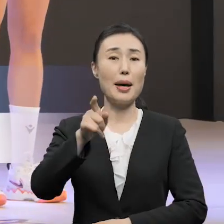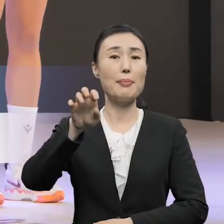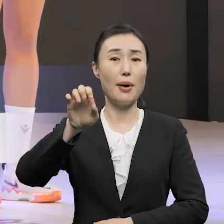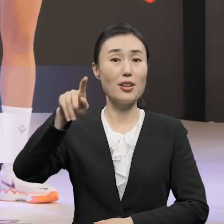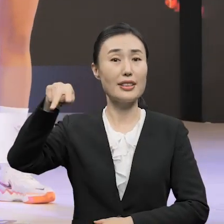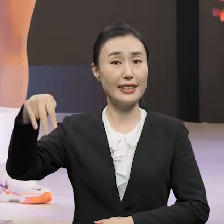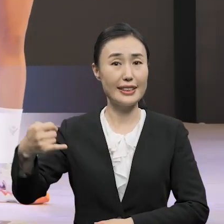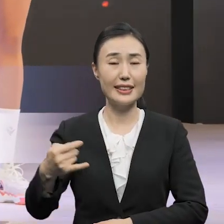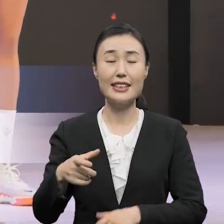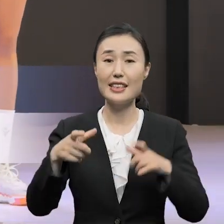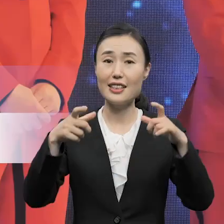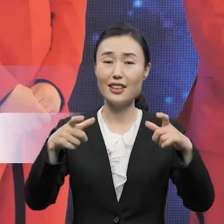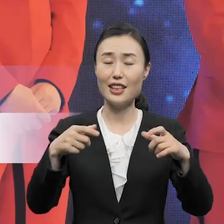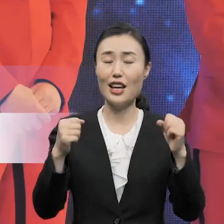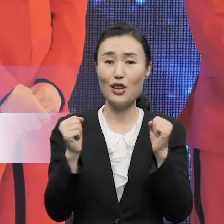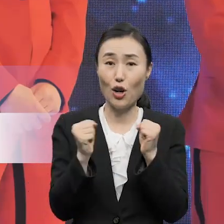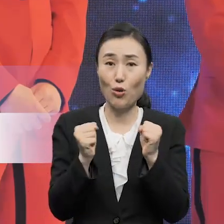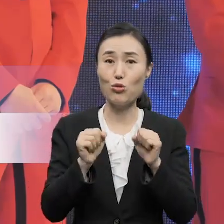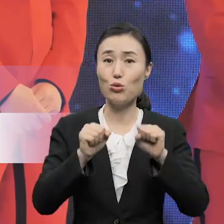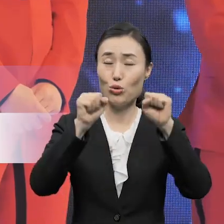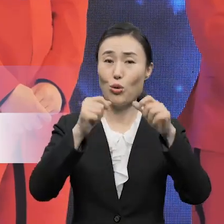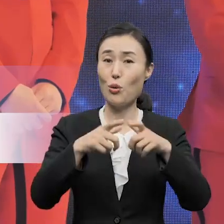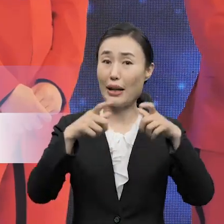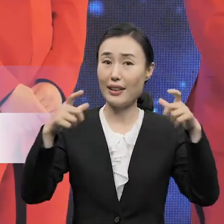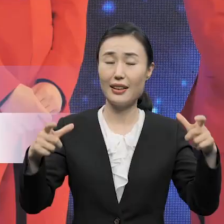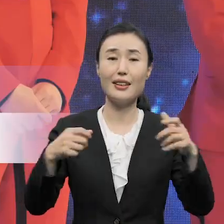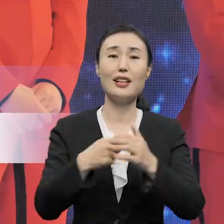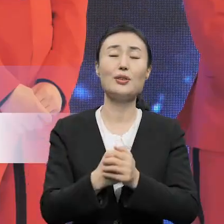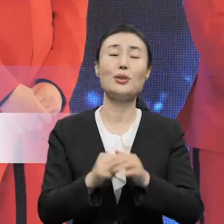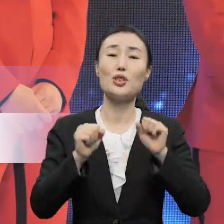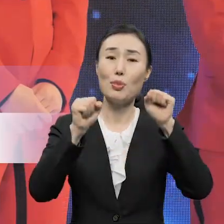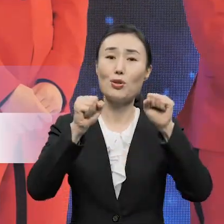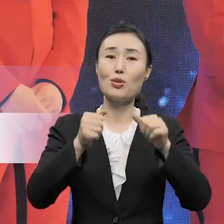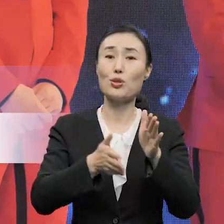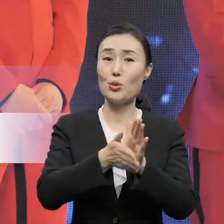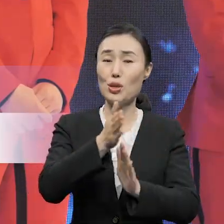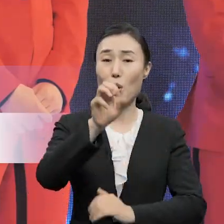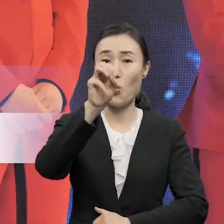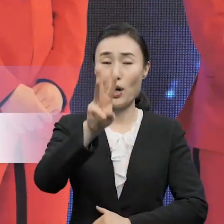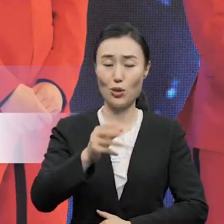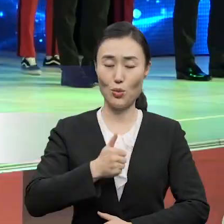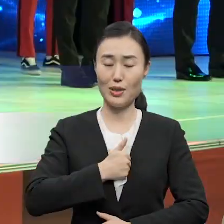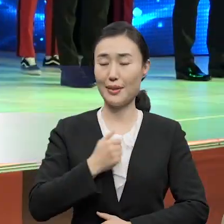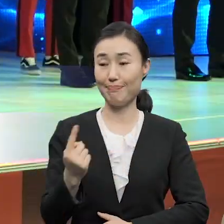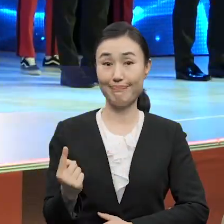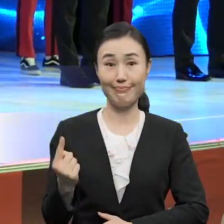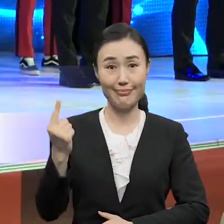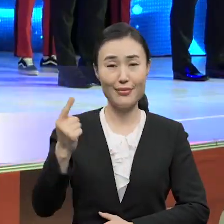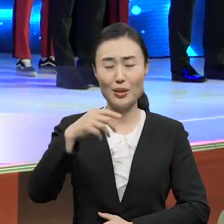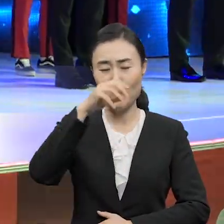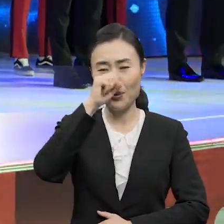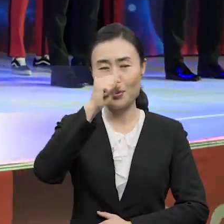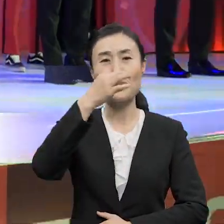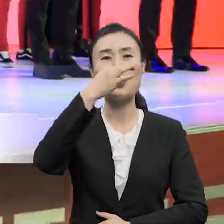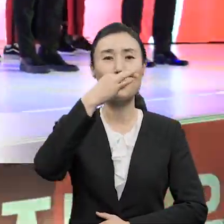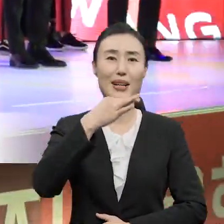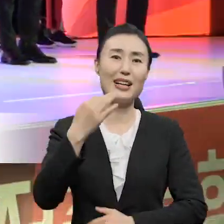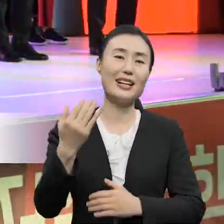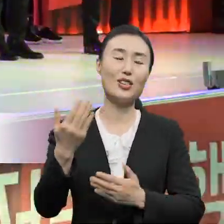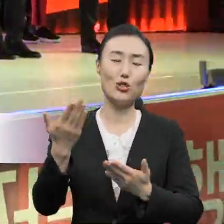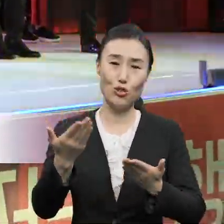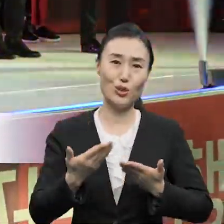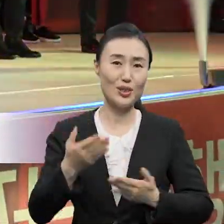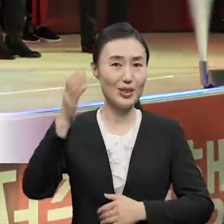페퍼스는 지역 내 동계 스포츠 저변 확대와 스포츠 도시 광주 위상 강화 등 긍정적인 효과를 불러올